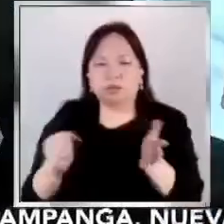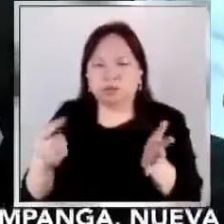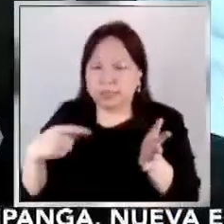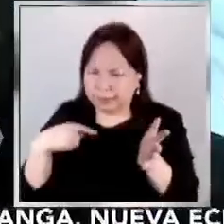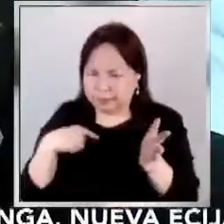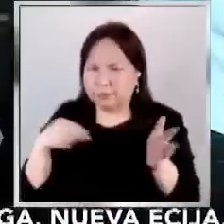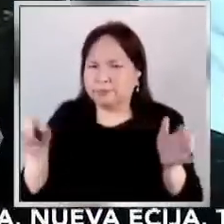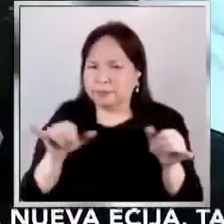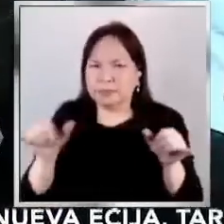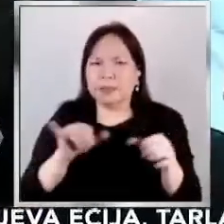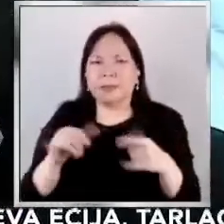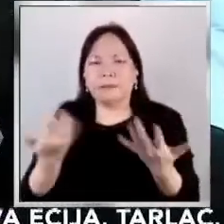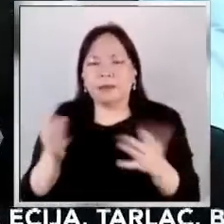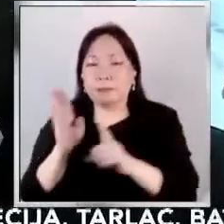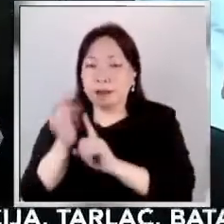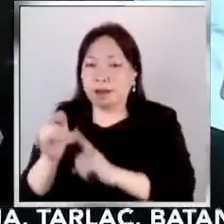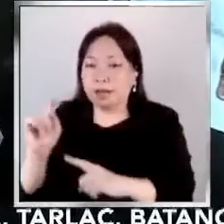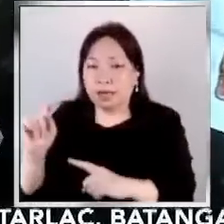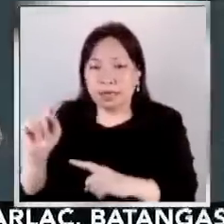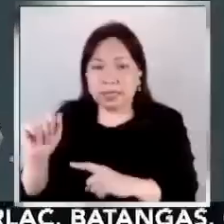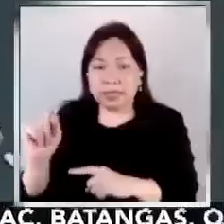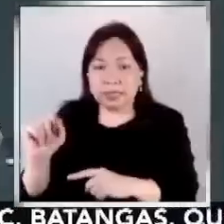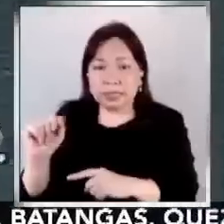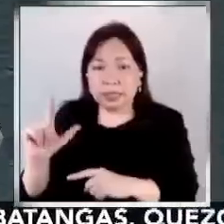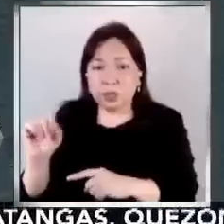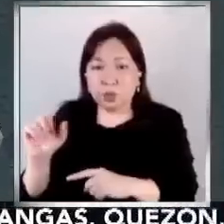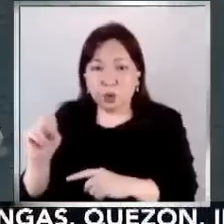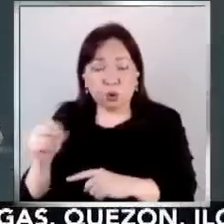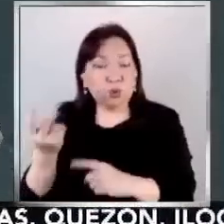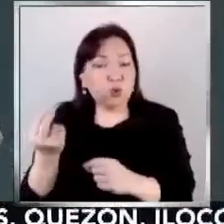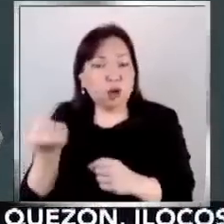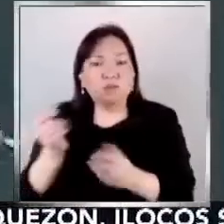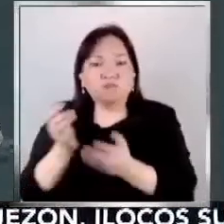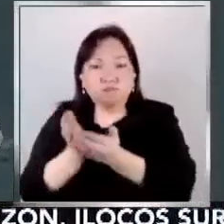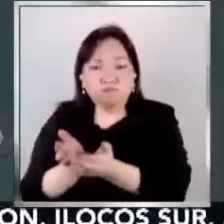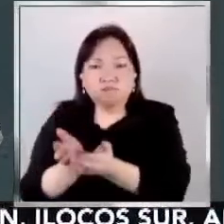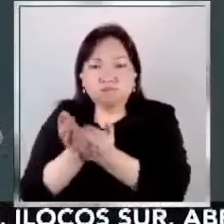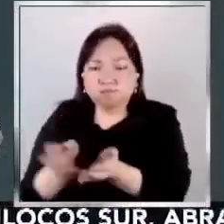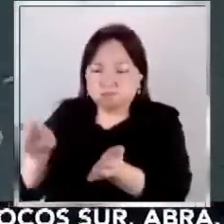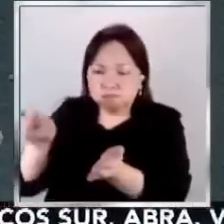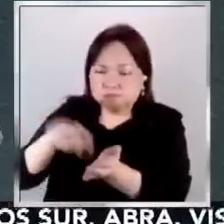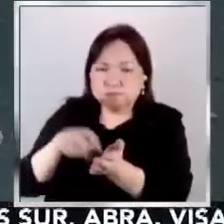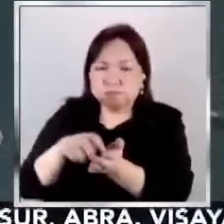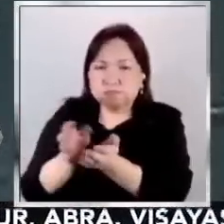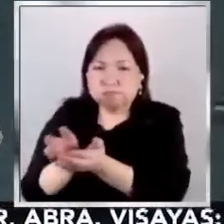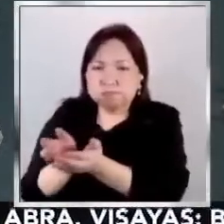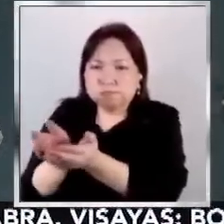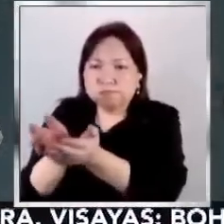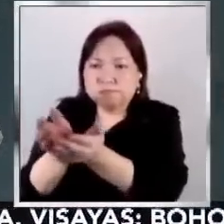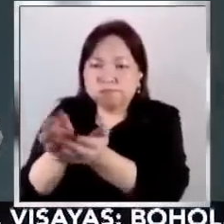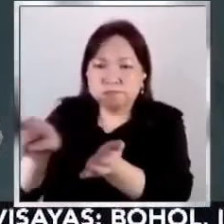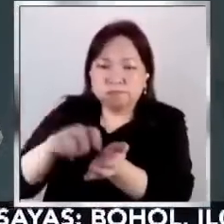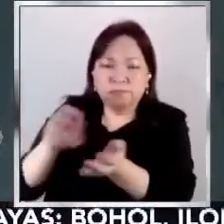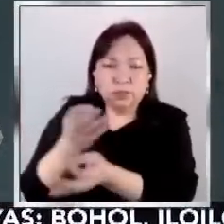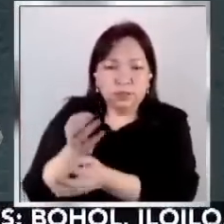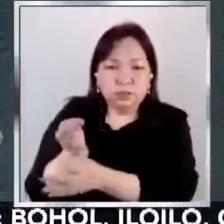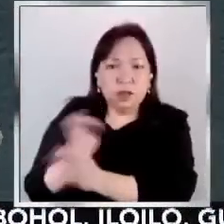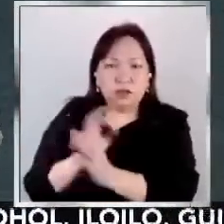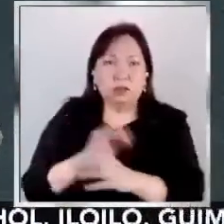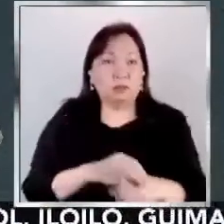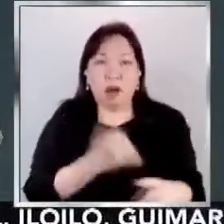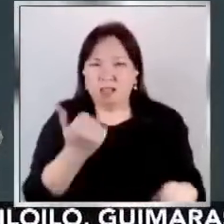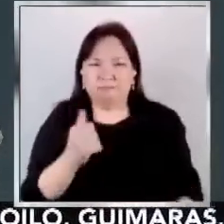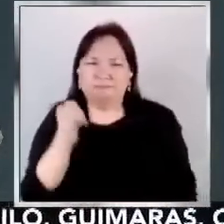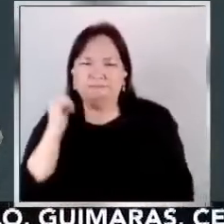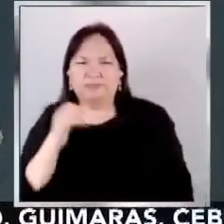Tatalon. Ang mga opisyal ng barangay nagbangka na para ilikas ang mga residente. Pero tumanggi raw na magpalikas ang ilan dahil ayaw